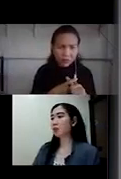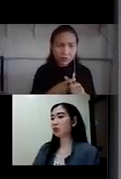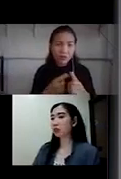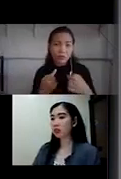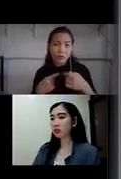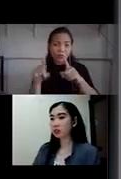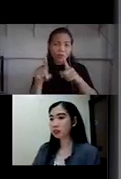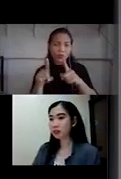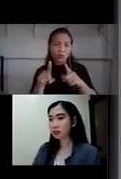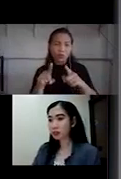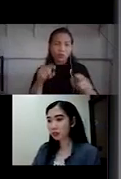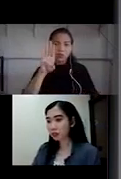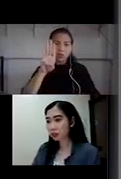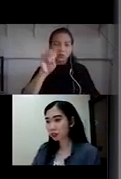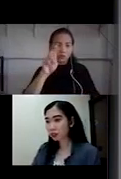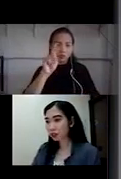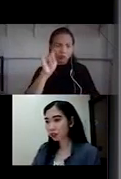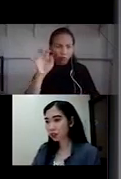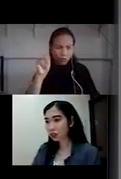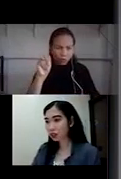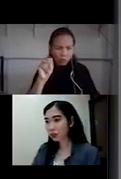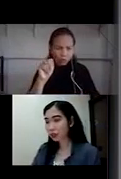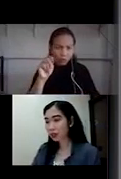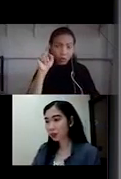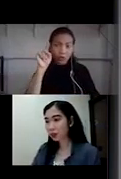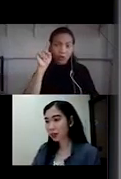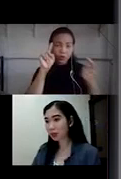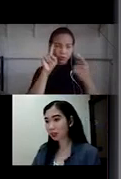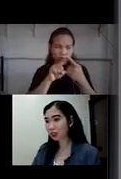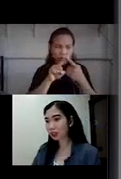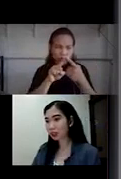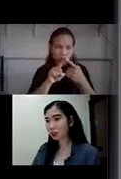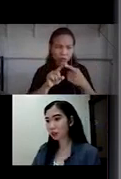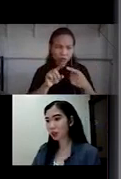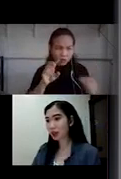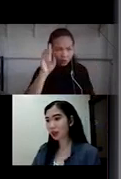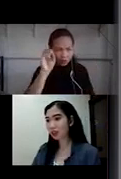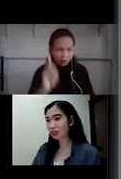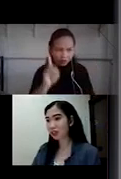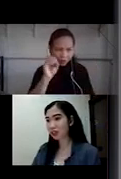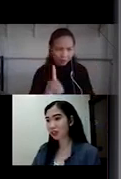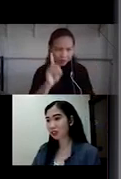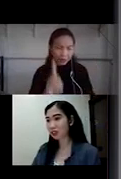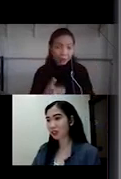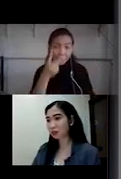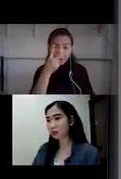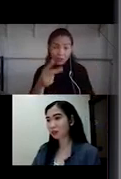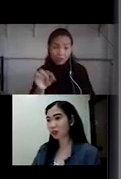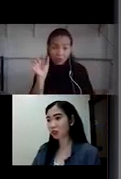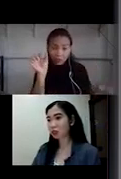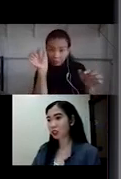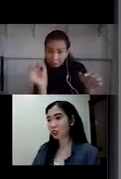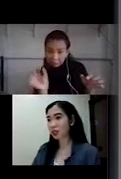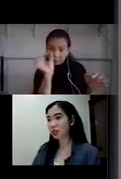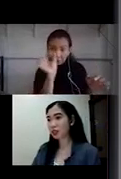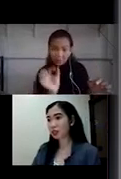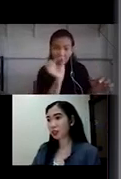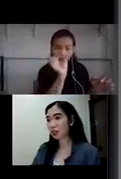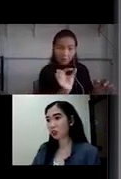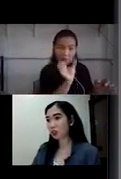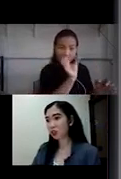Sa button, dito sa bandang baba, makikita nyo yung mga icons, mga features